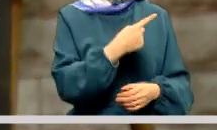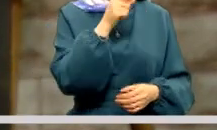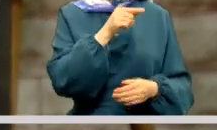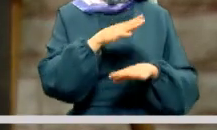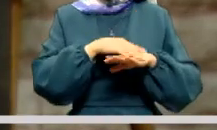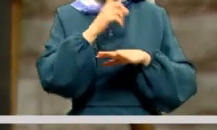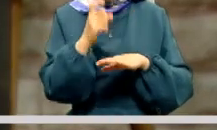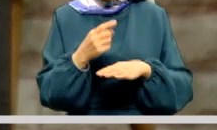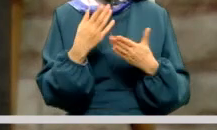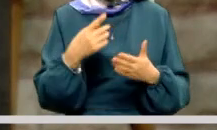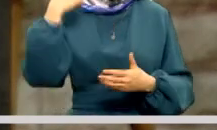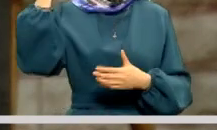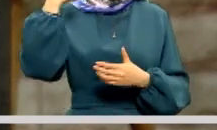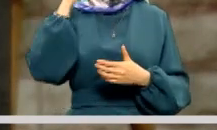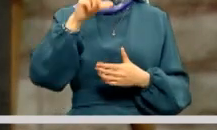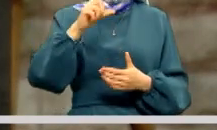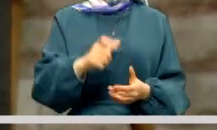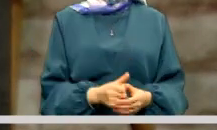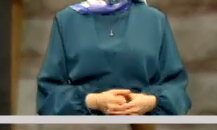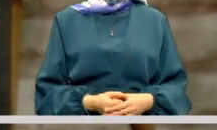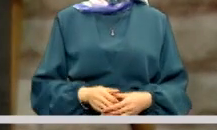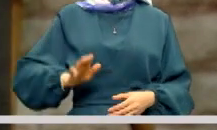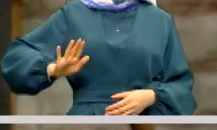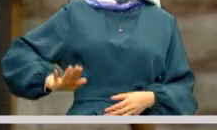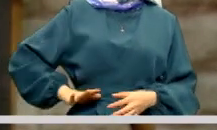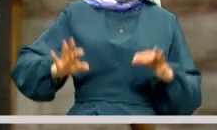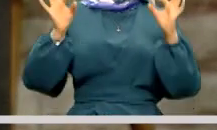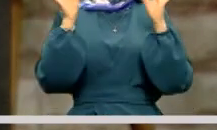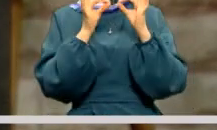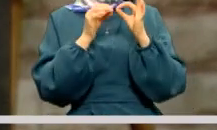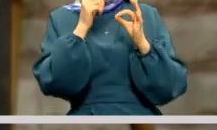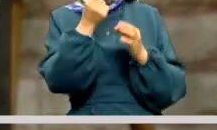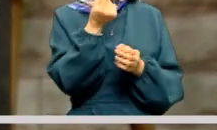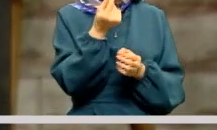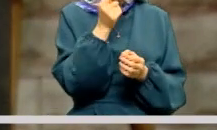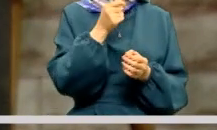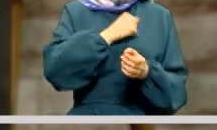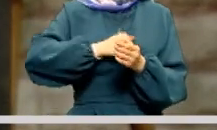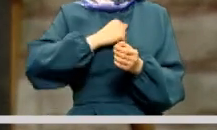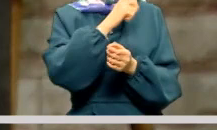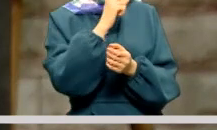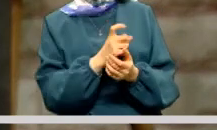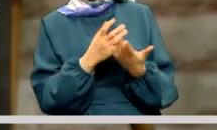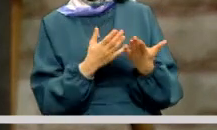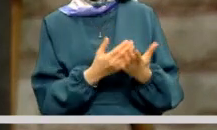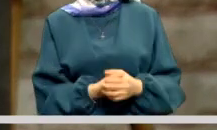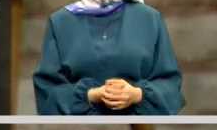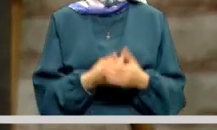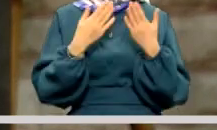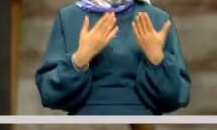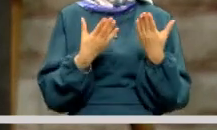yapabiliyor muyuz bir hesap etmemiz lazım kendimizi çocuğumuzla ilişkimizde ufak bir şeyden dolayı öfkeleniyor muyuz öfkeleniyoruz